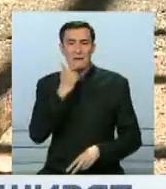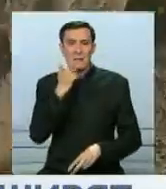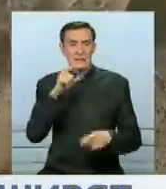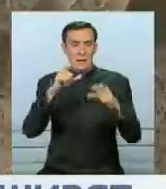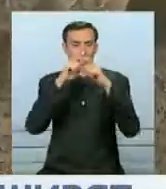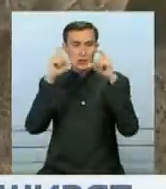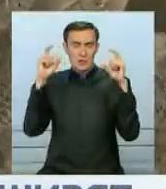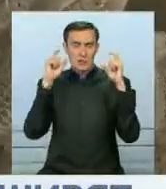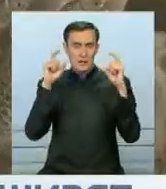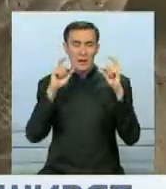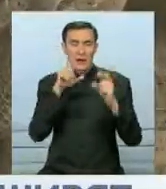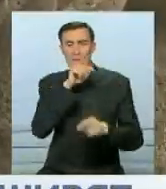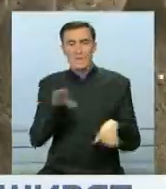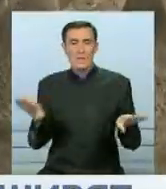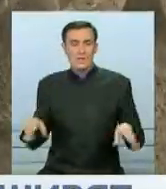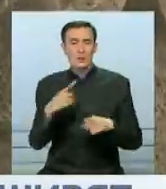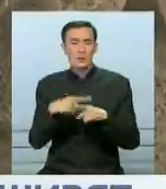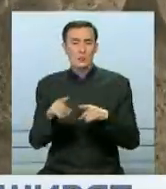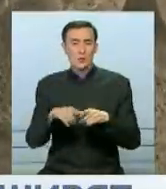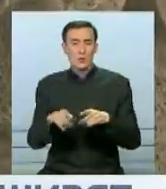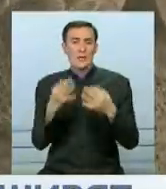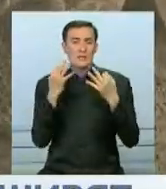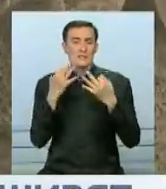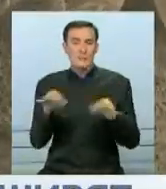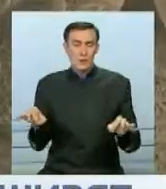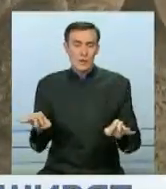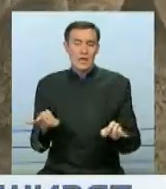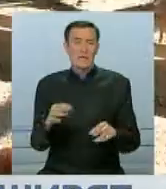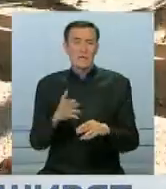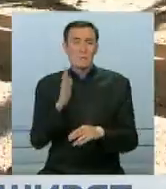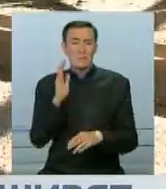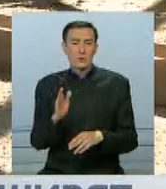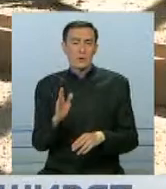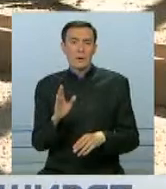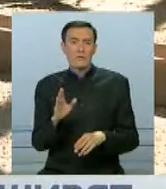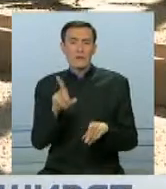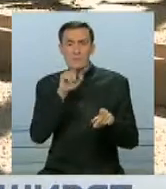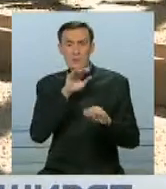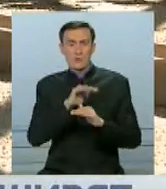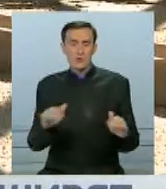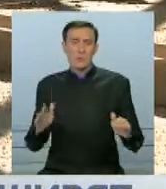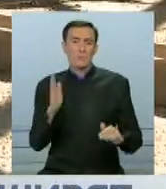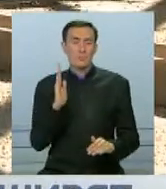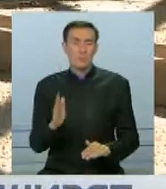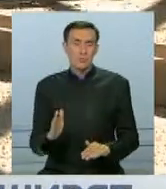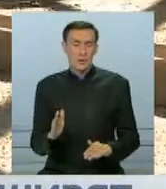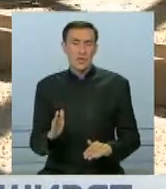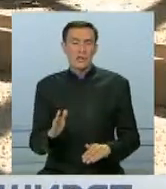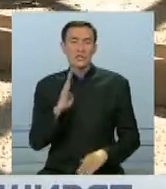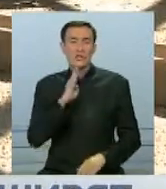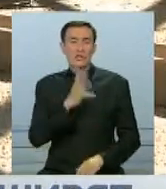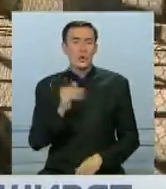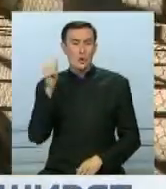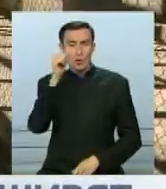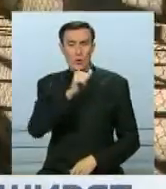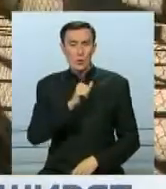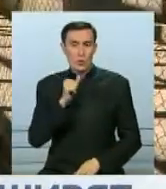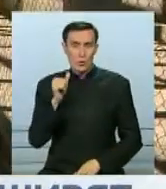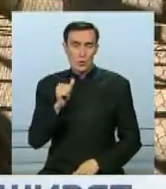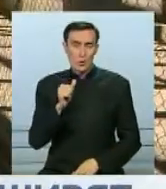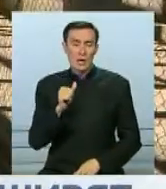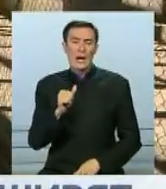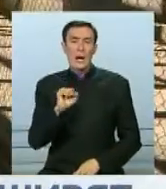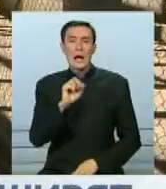очки. Красавцы-фазаны скоро снимут непривычные аксессуары, и покой в птичнике восстановится. За 4 года фазанарии